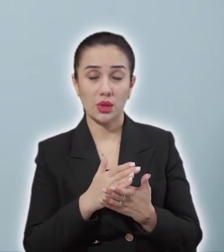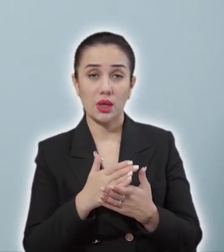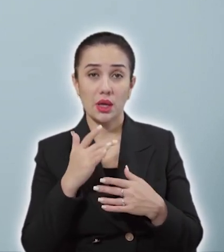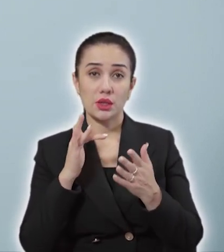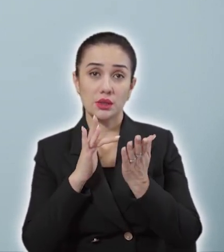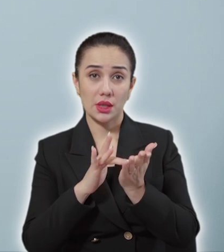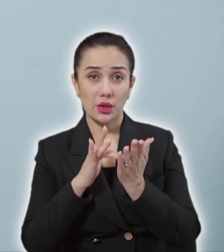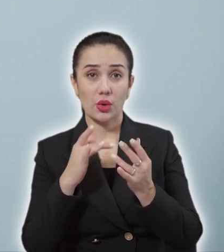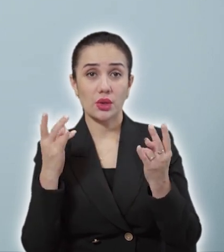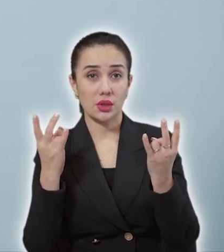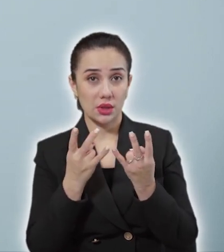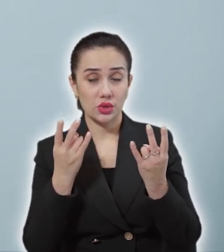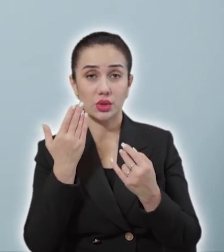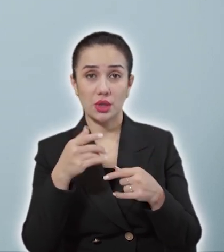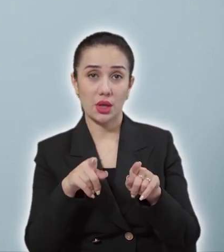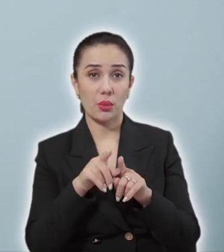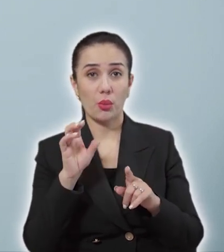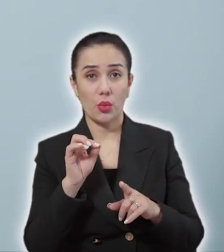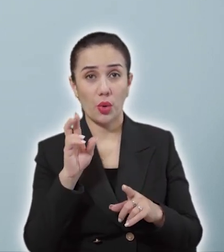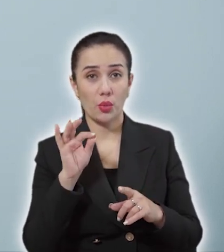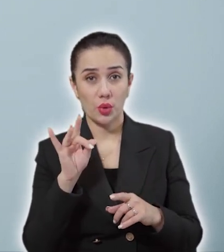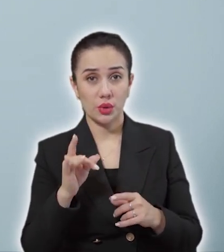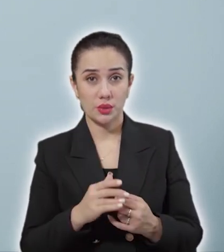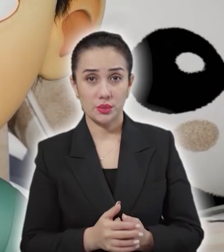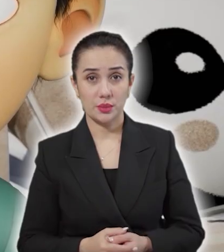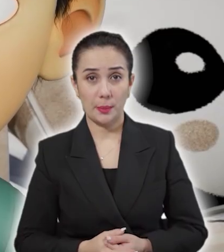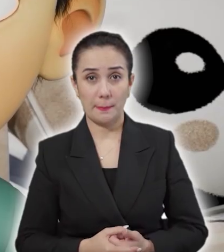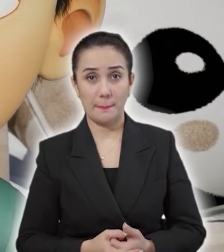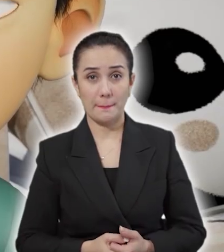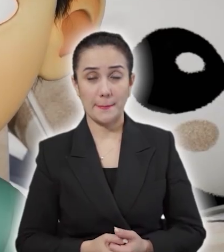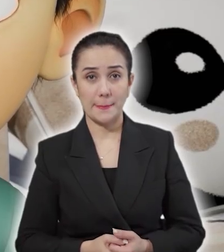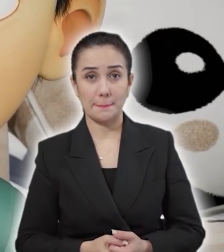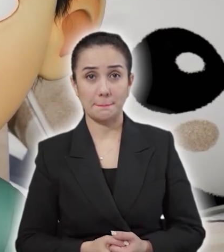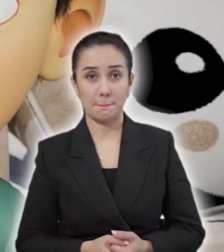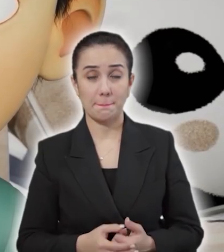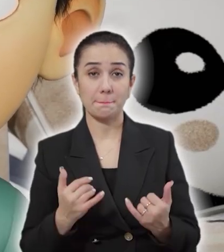bor. Sayohat qilish kerak, Bobur.